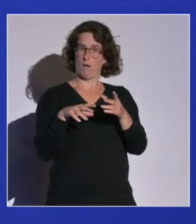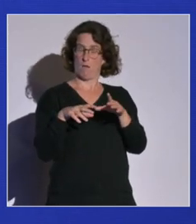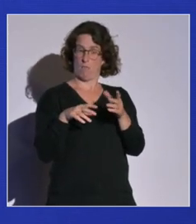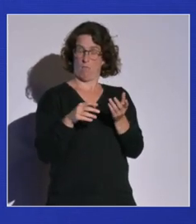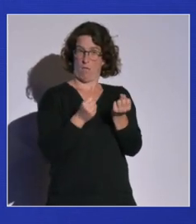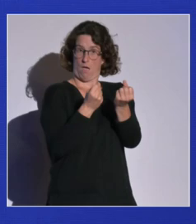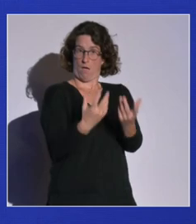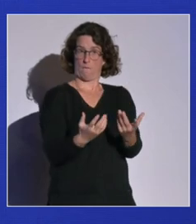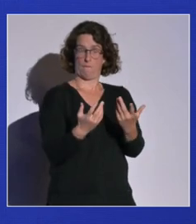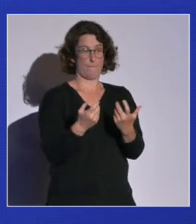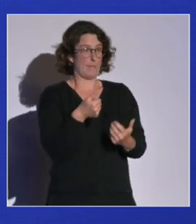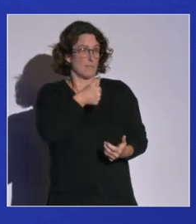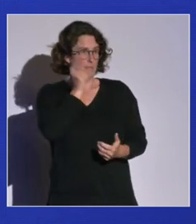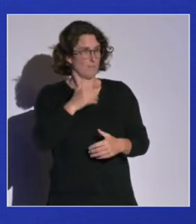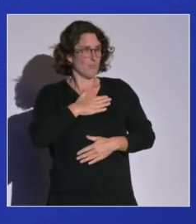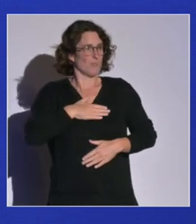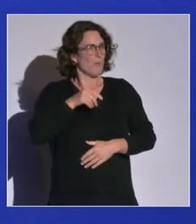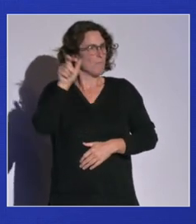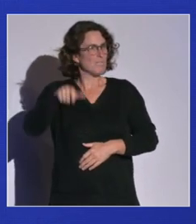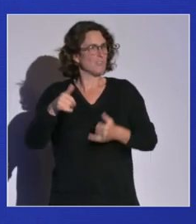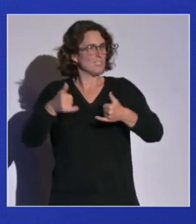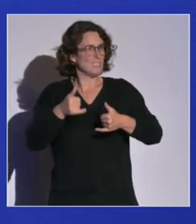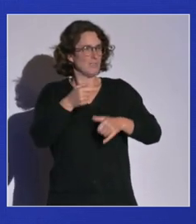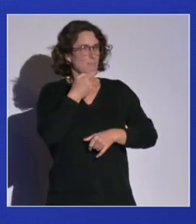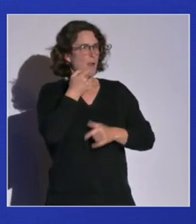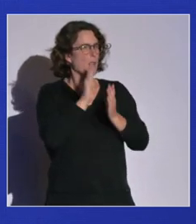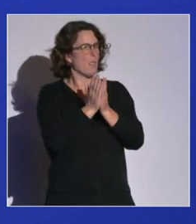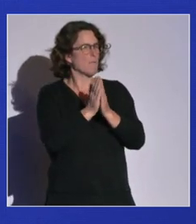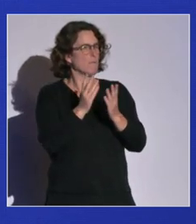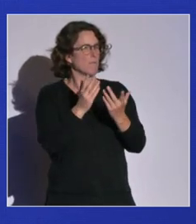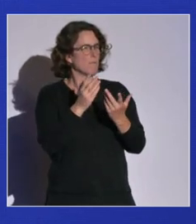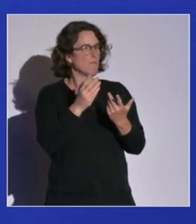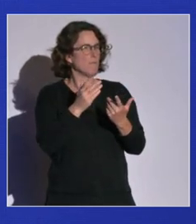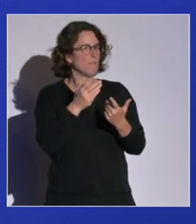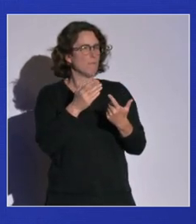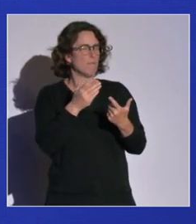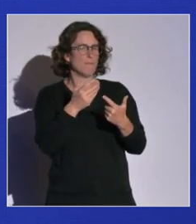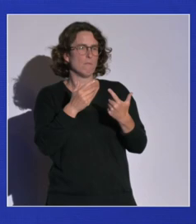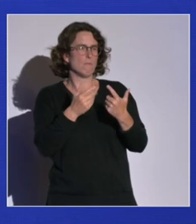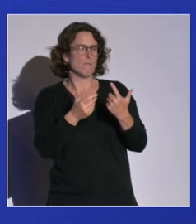content que quelqu'un se souvienne de ce livre qui a 30 ans, qui s'appelait « La décennie des malappris ».